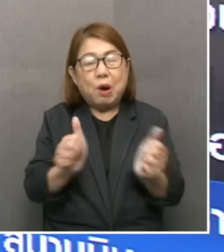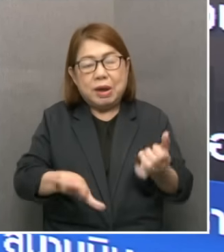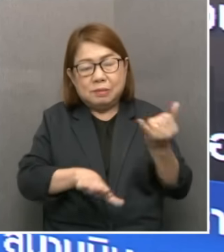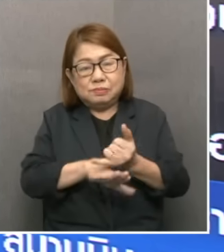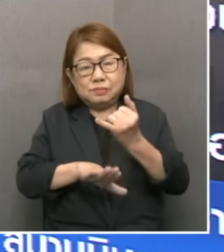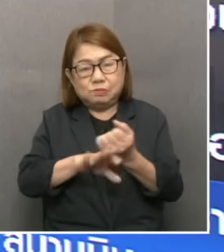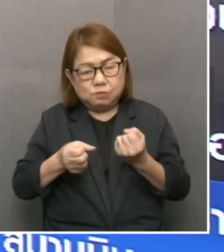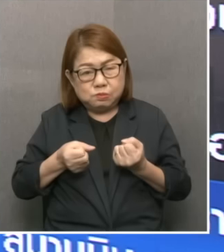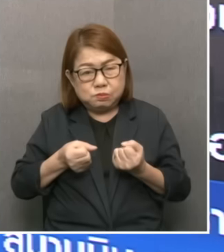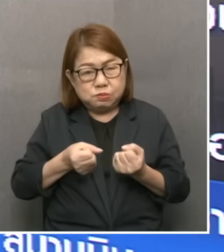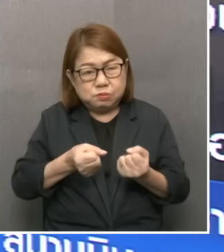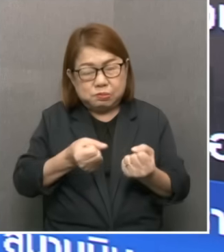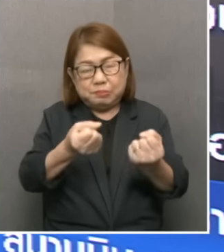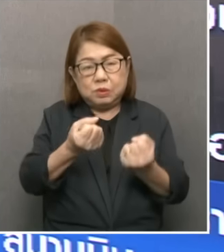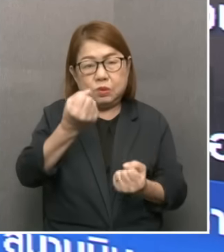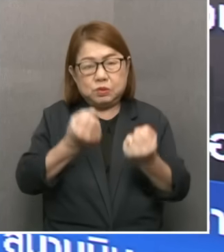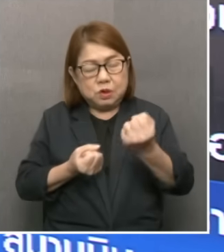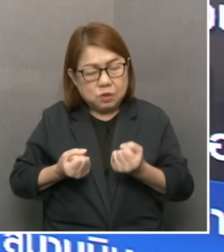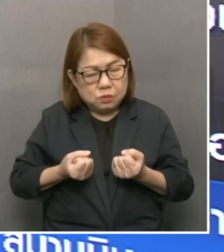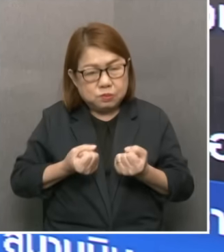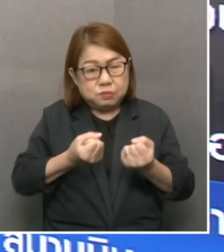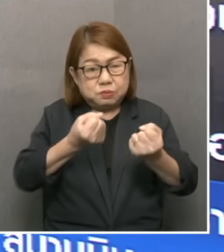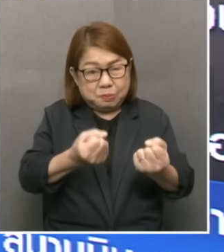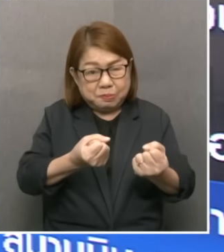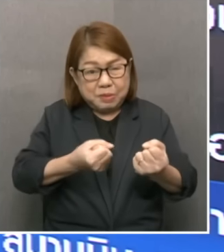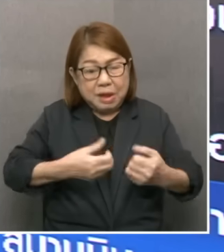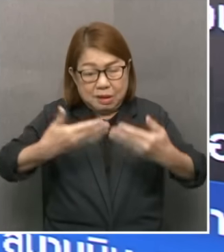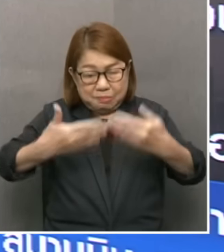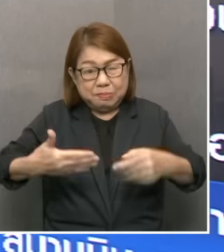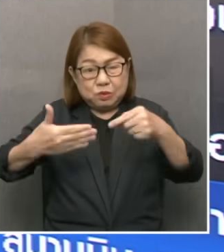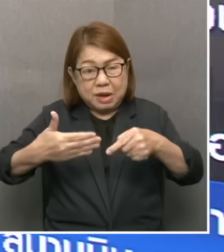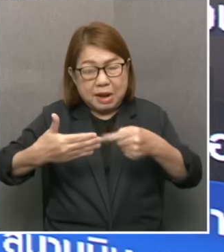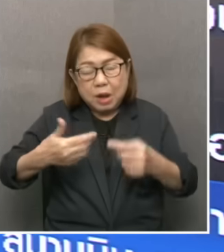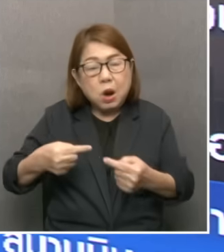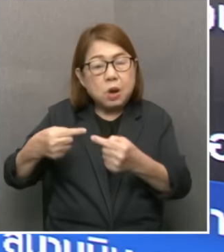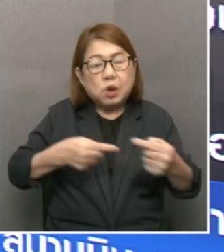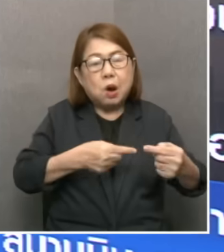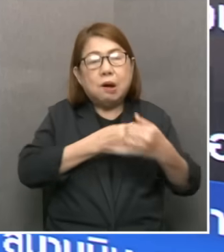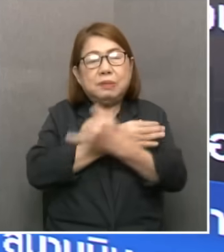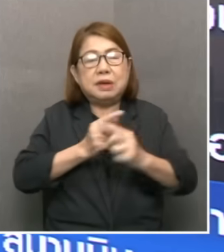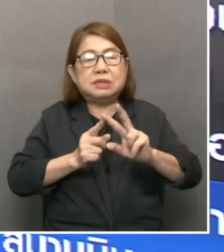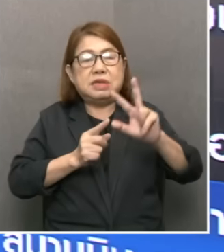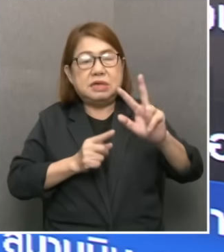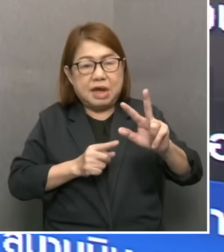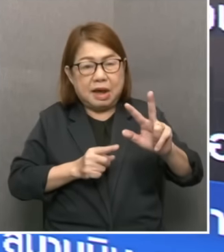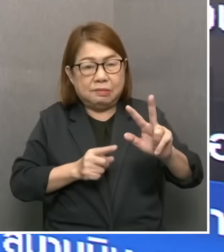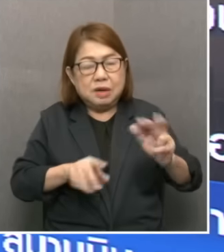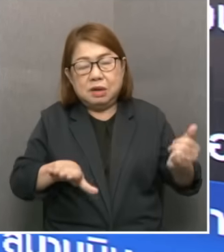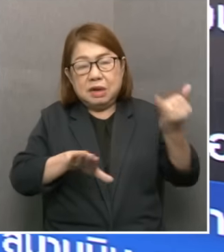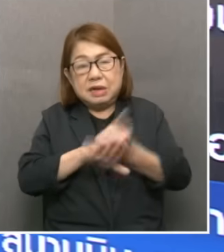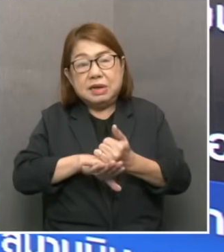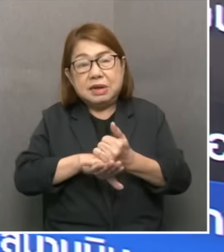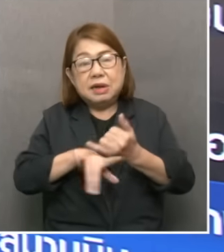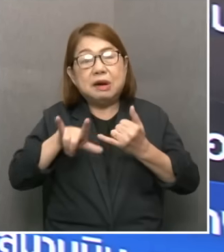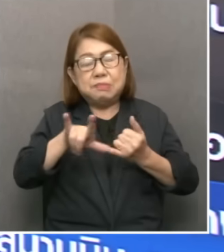ก็จะออกไปทางรถยนต์นะคะแล้วก็เดินทางต่อไปยังประเทศที่ 3เพื่อเดินทางด้วยเครื่องบินกลับประเทศไทยนั่นเองนี่เป็นส่วนของการ